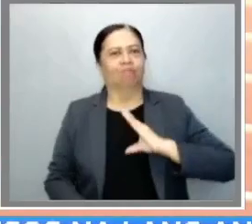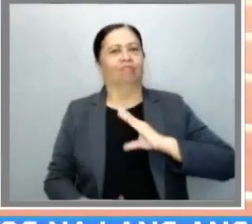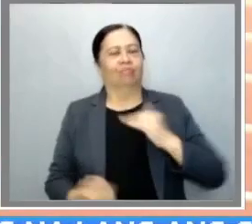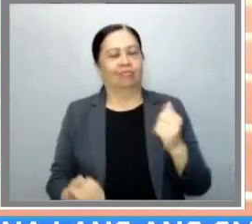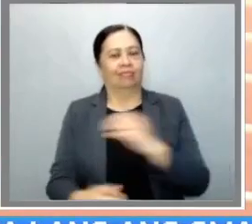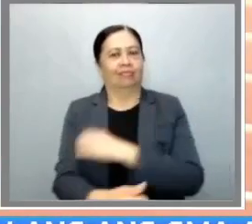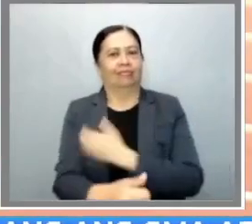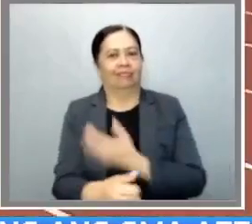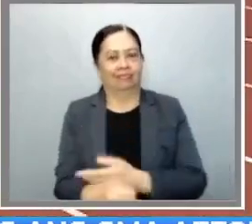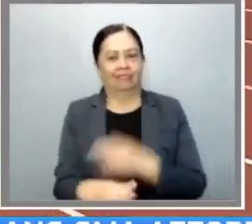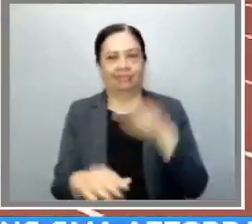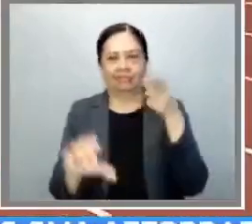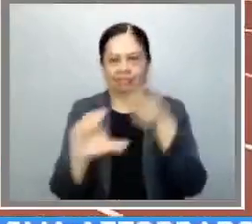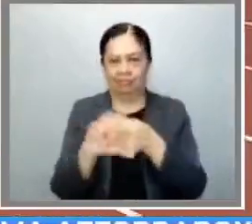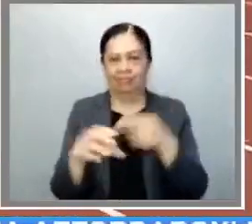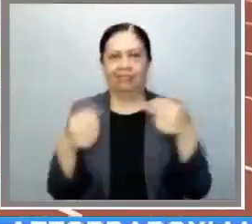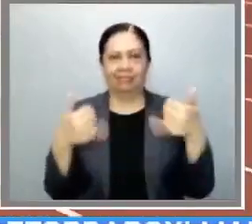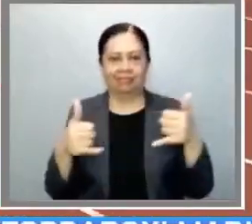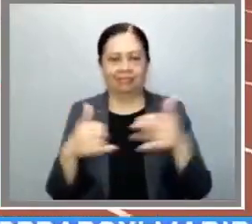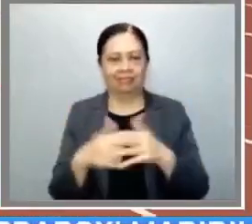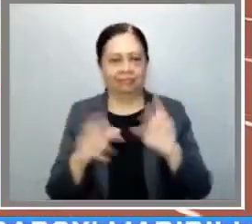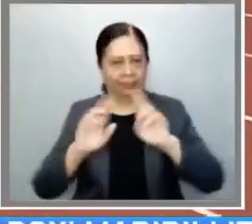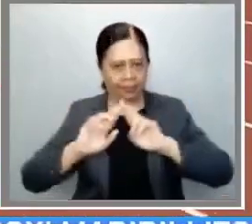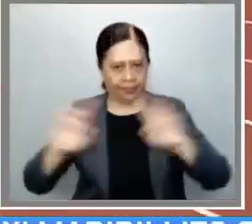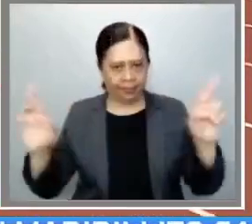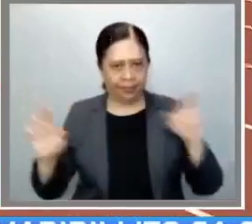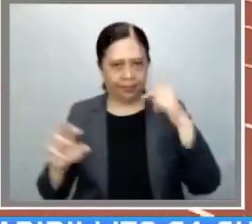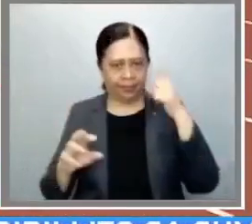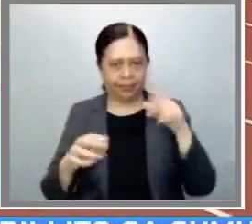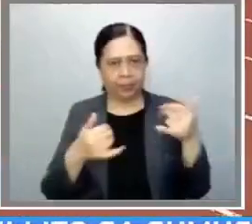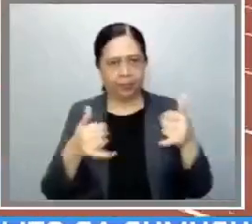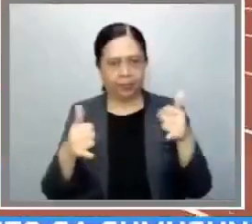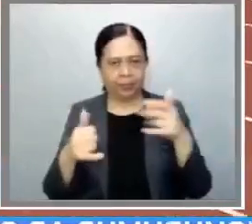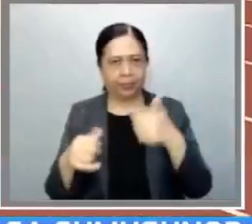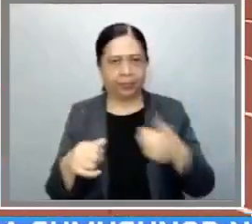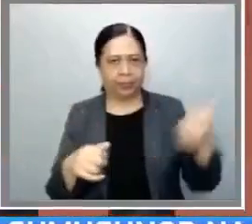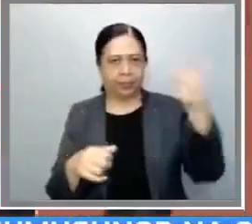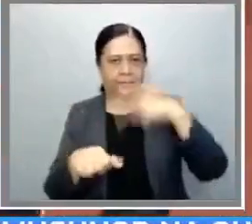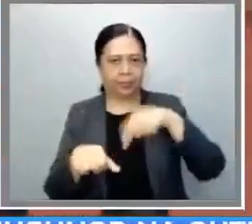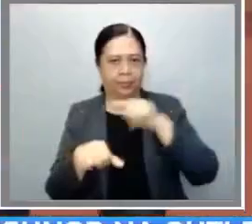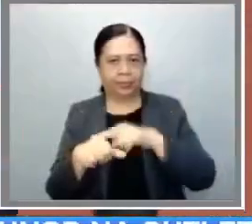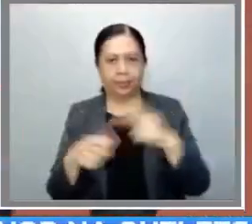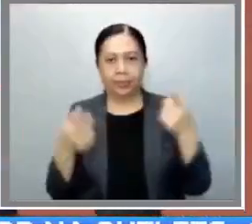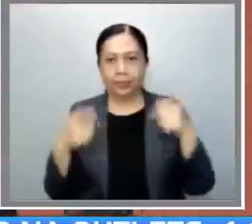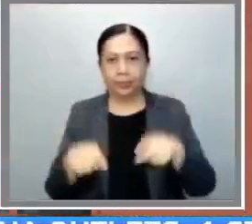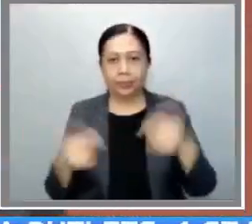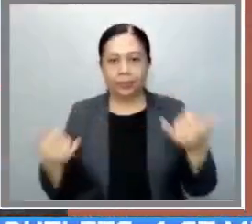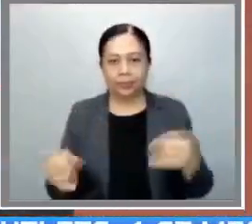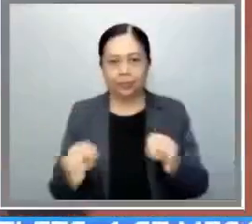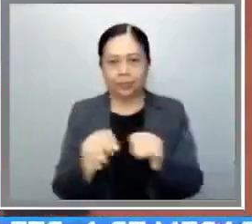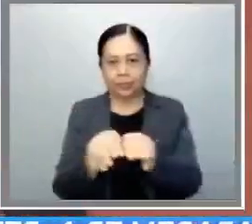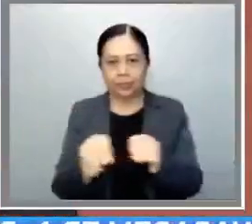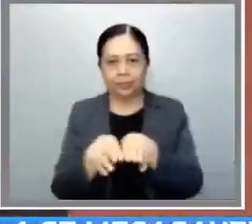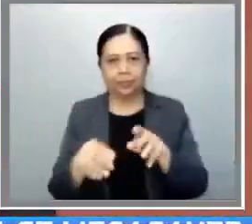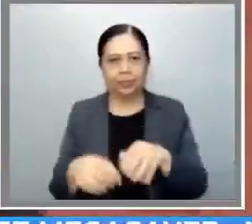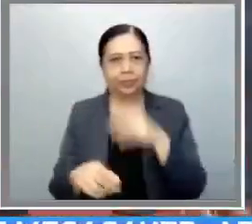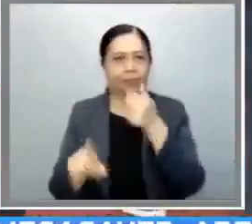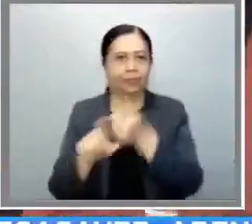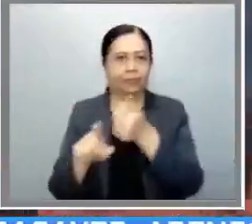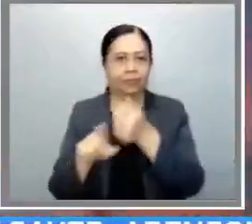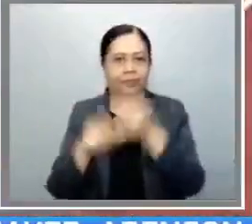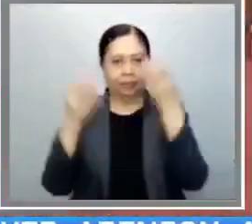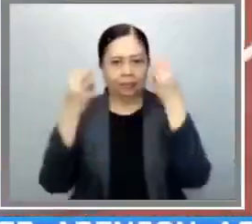palaro. All systems go na raw para sa palarong pambansa ngayong taon na gaganapin dito sa Marikina City ayon mismo kay Mayor